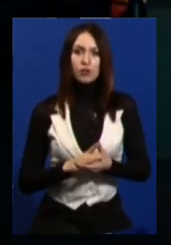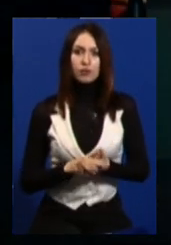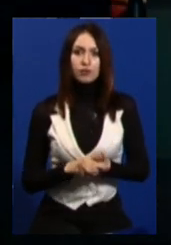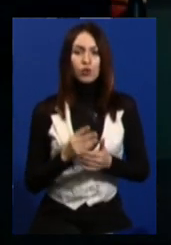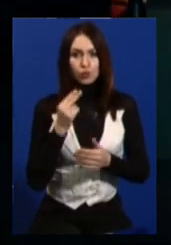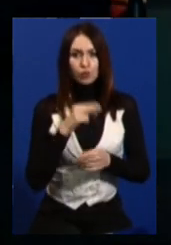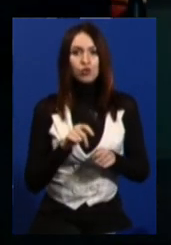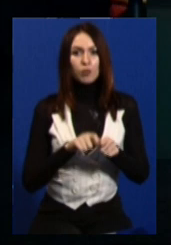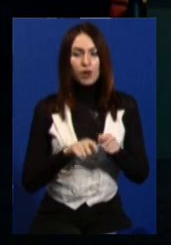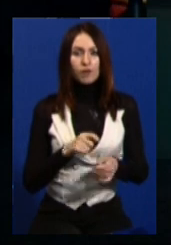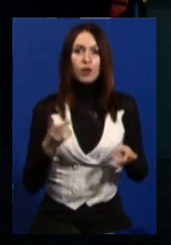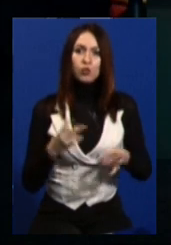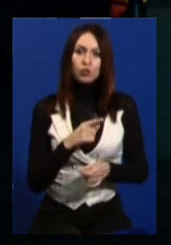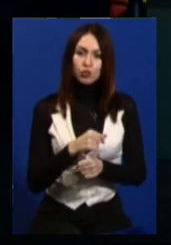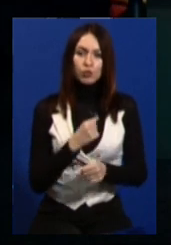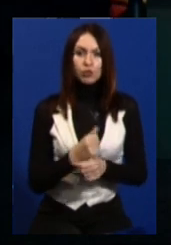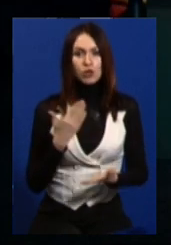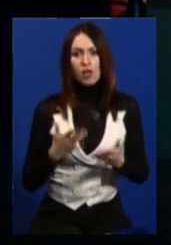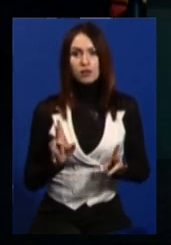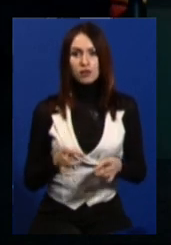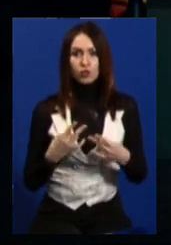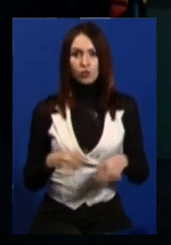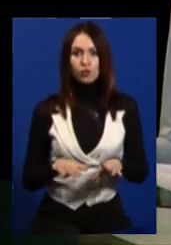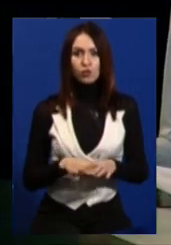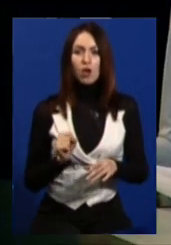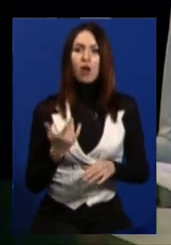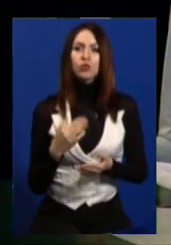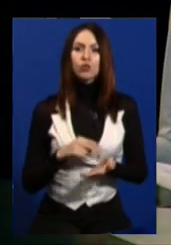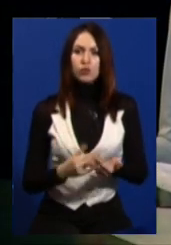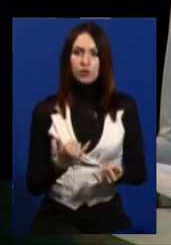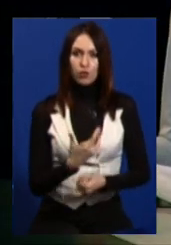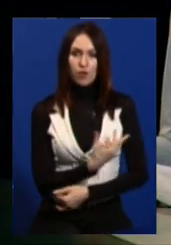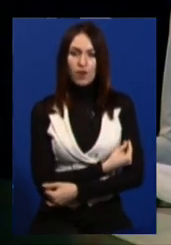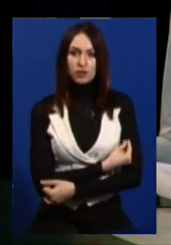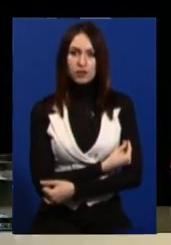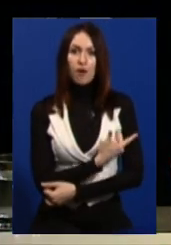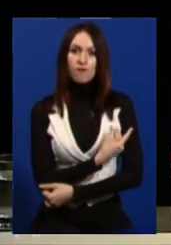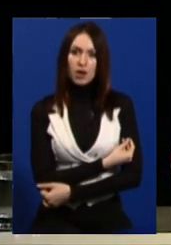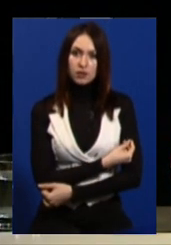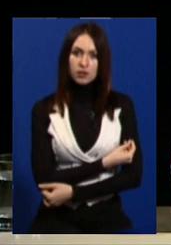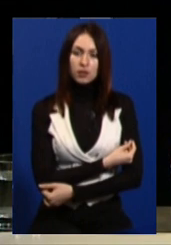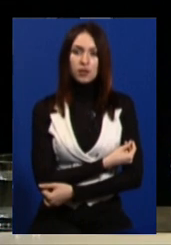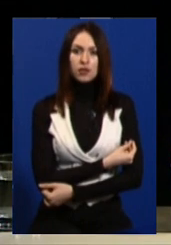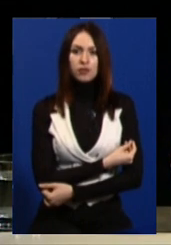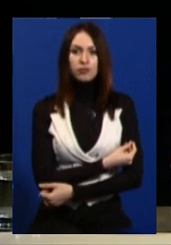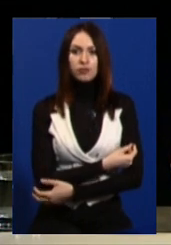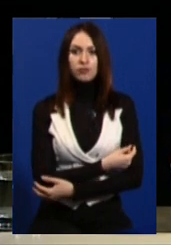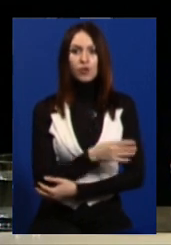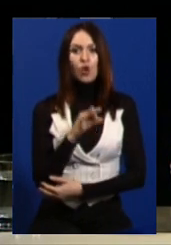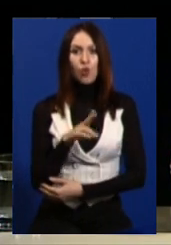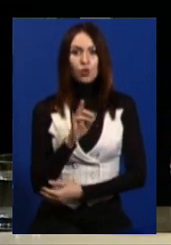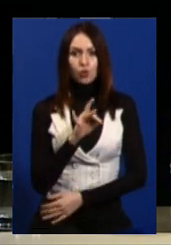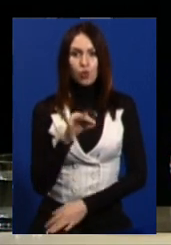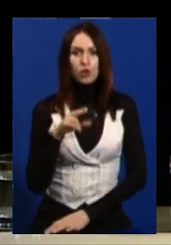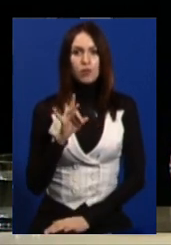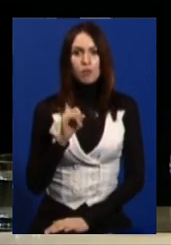есть лучше проверить, надо ему делать ее или нет. А сколько коштует сегодня вакцина? Вакцинный препарат от кори, паротита